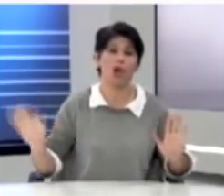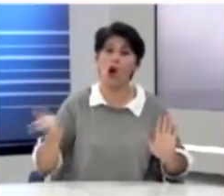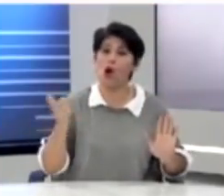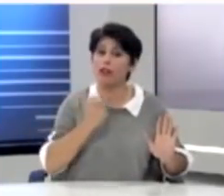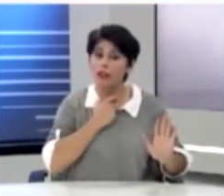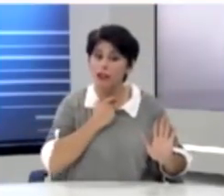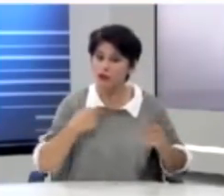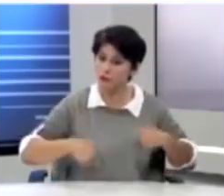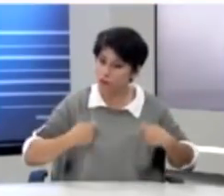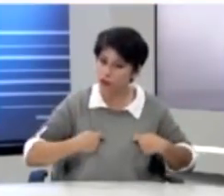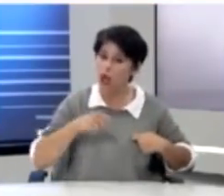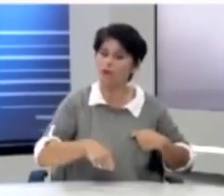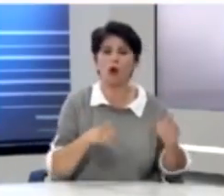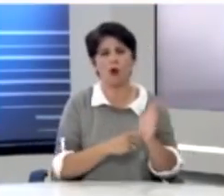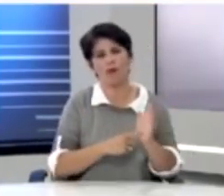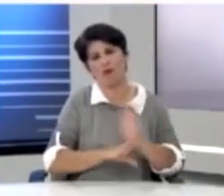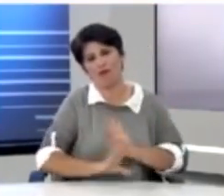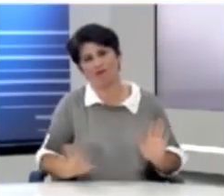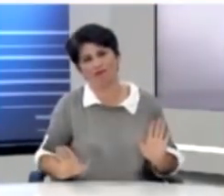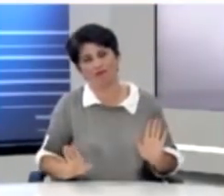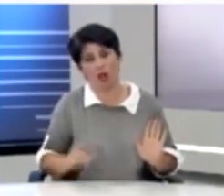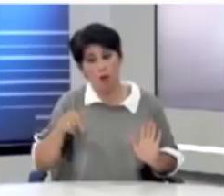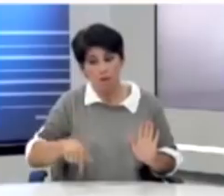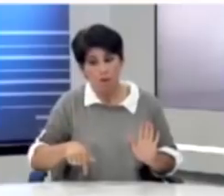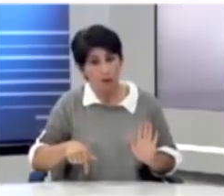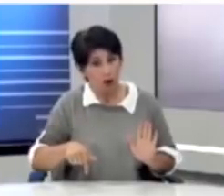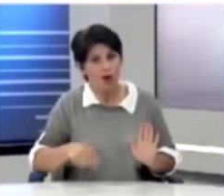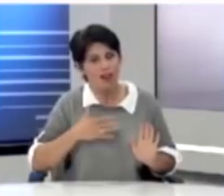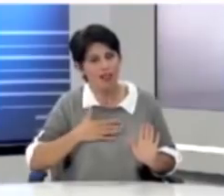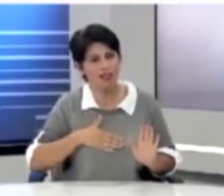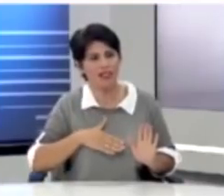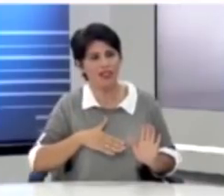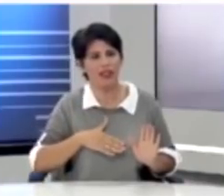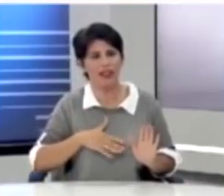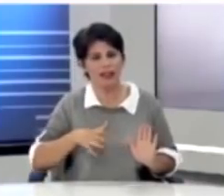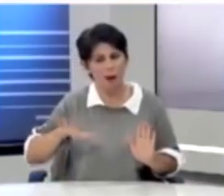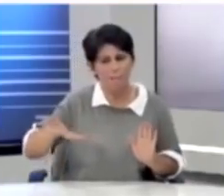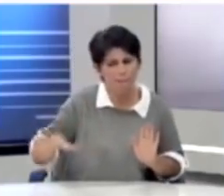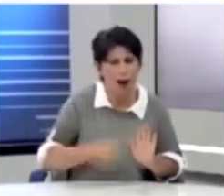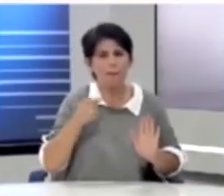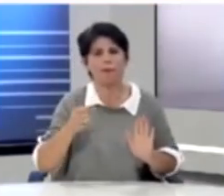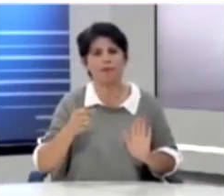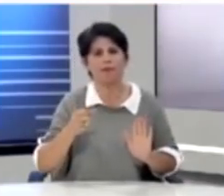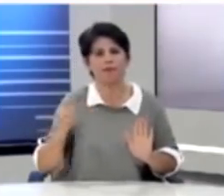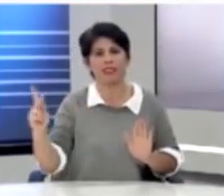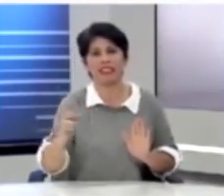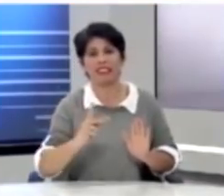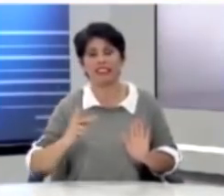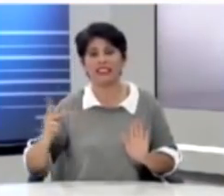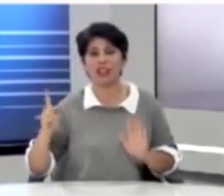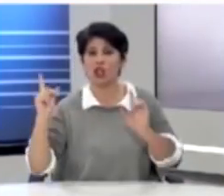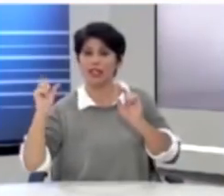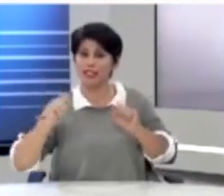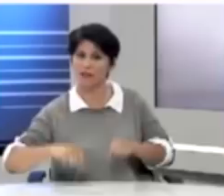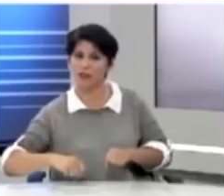χρήσιμο για το κεφάλαιο είναι και νόμιμο. Απλά τώρα θέλετε να υφαρπάξετε και την κοινωνική